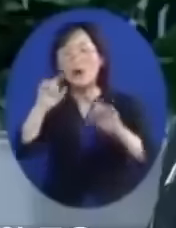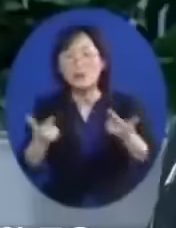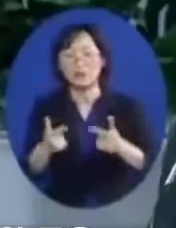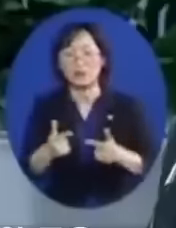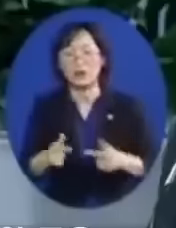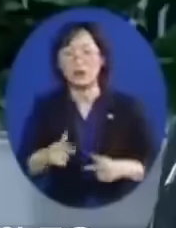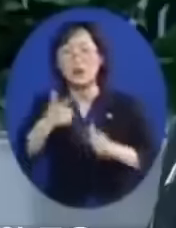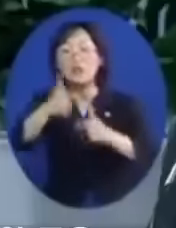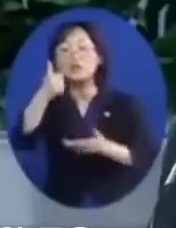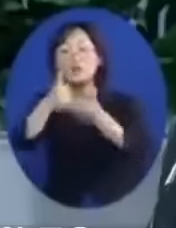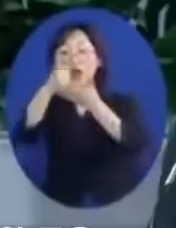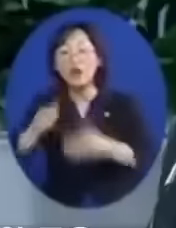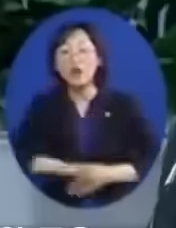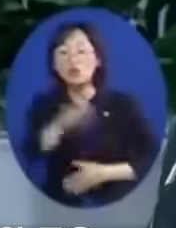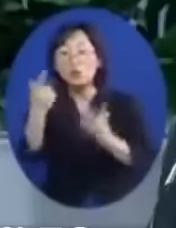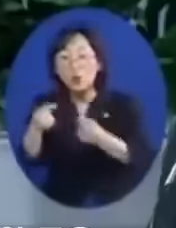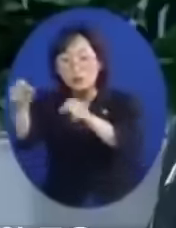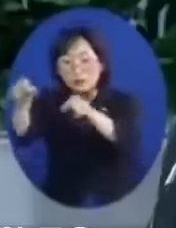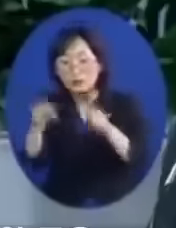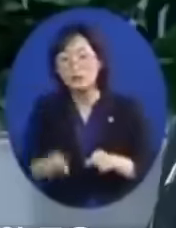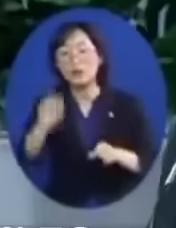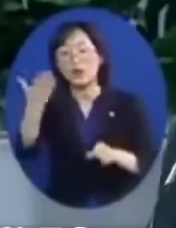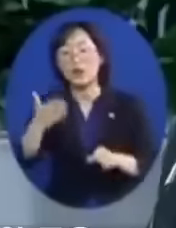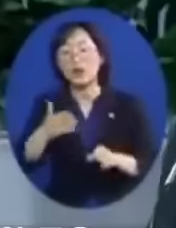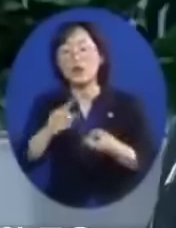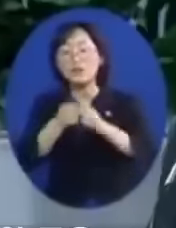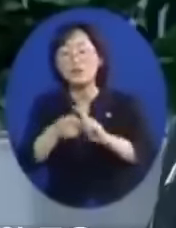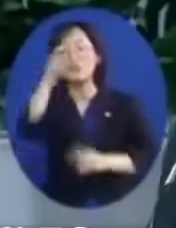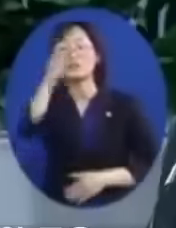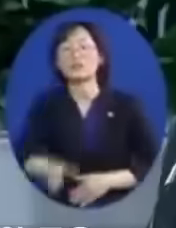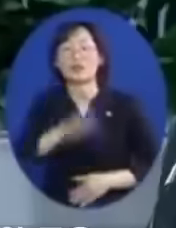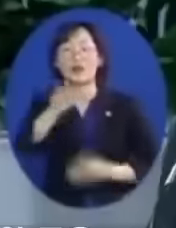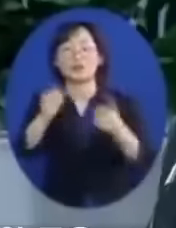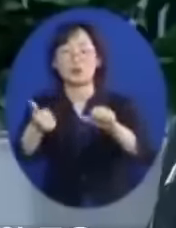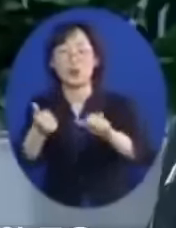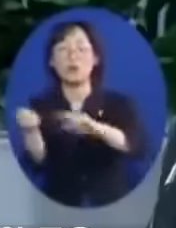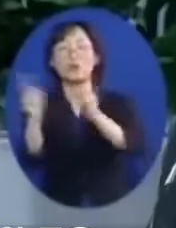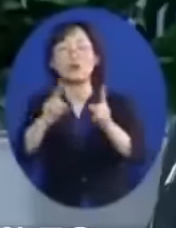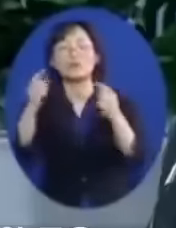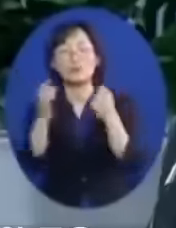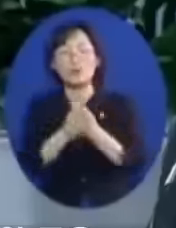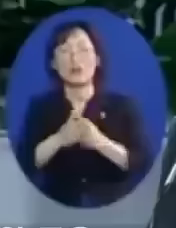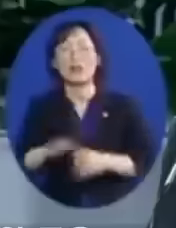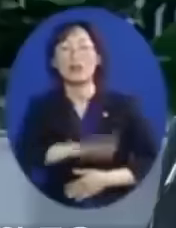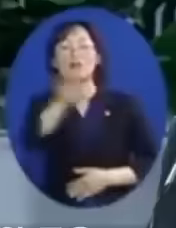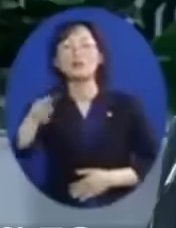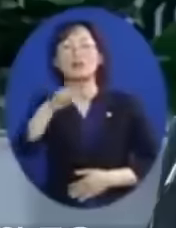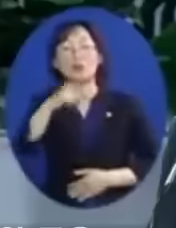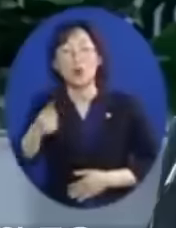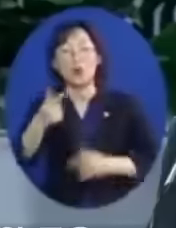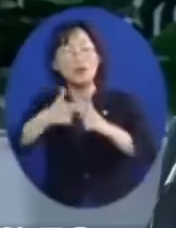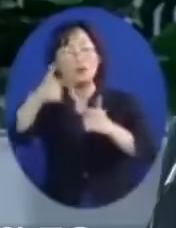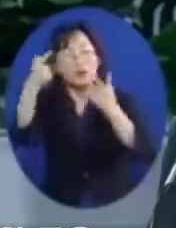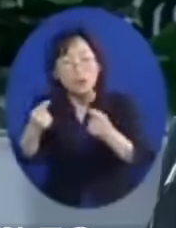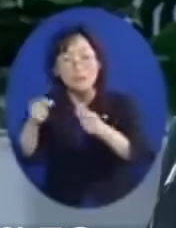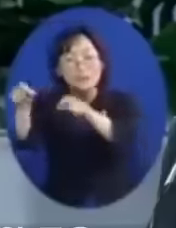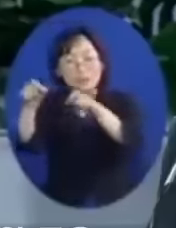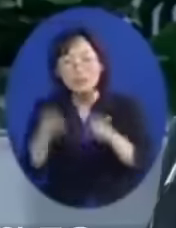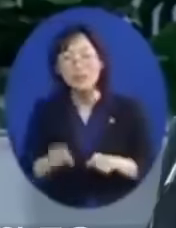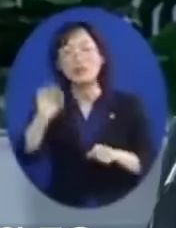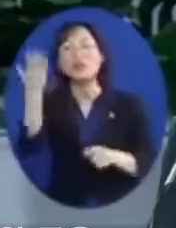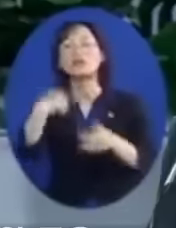예수가 우리처럼 되어서 우리를 대신하여 십자가에 죽었다가 부활하심으로 말미암아 우리도 예수님처럼 되게 하기 위한